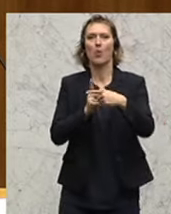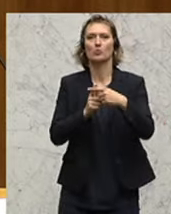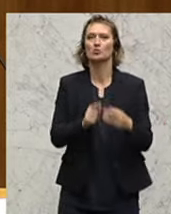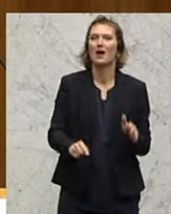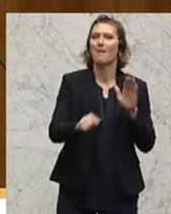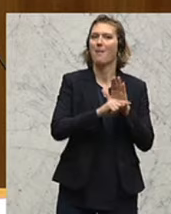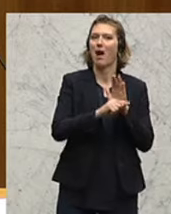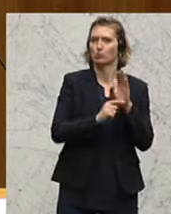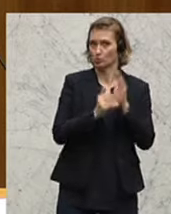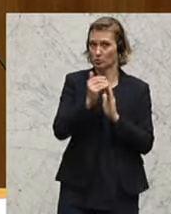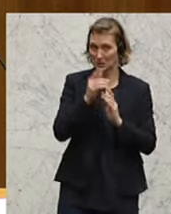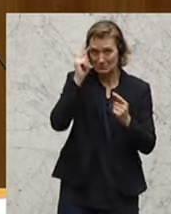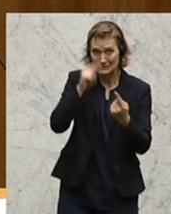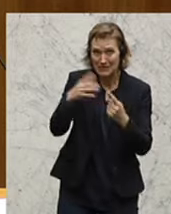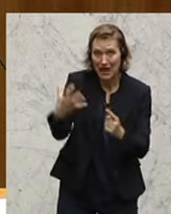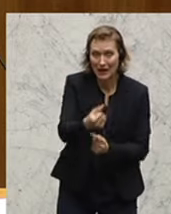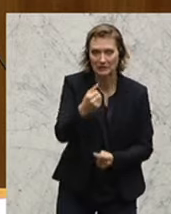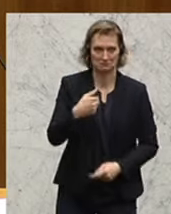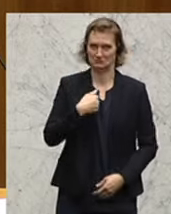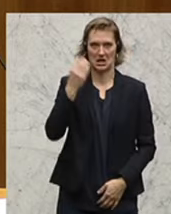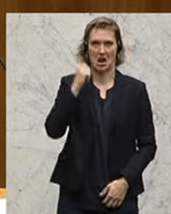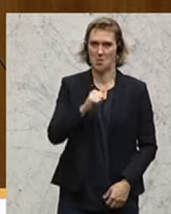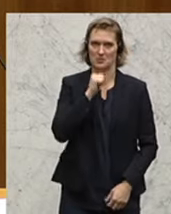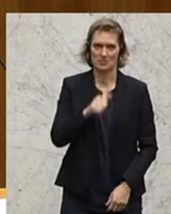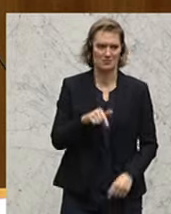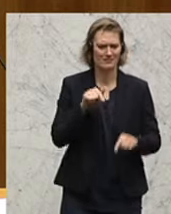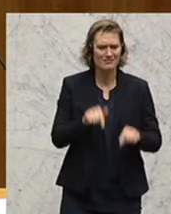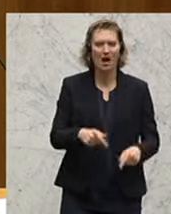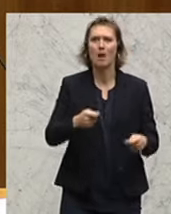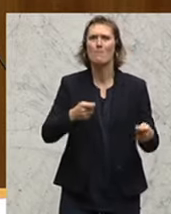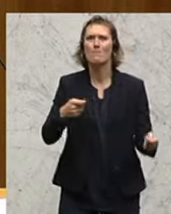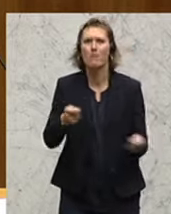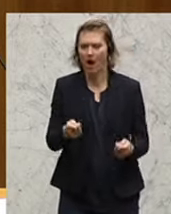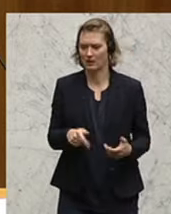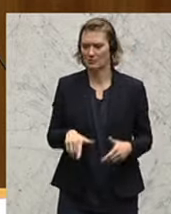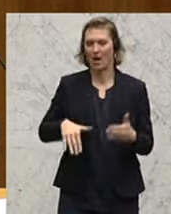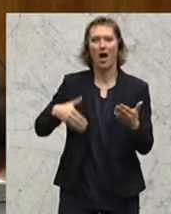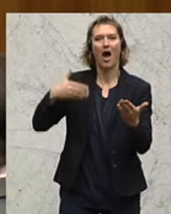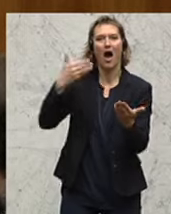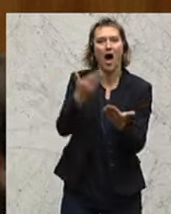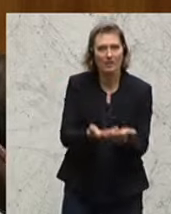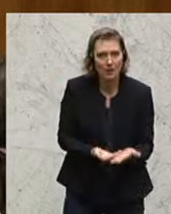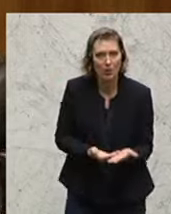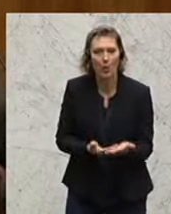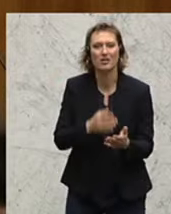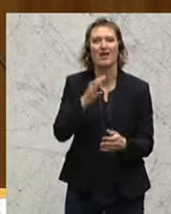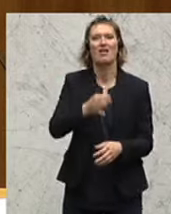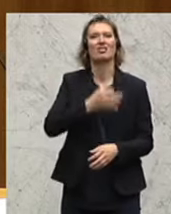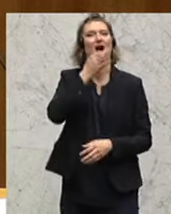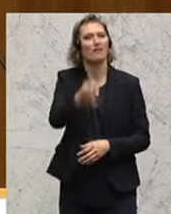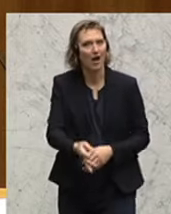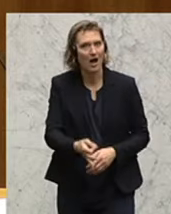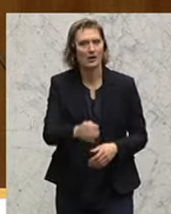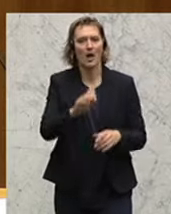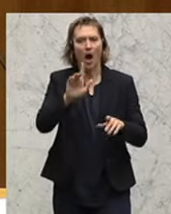wollen. Was Sie nämlich nicht sehen ist, es geht hier um einen Markt, es geht um Angebot und Nachfrage und Preis und es